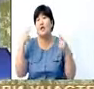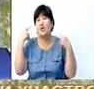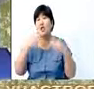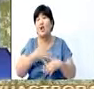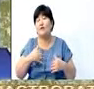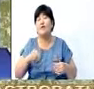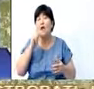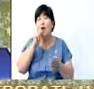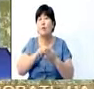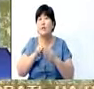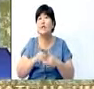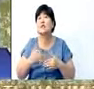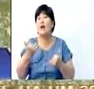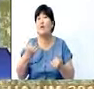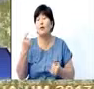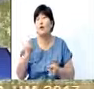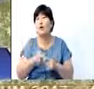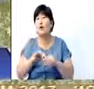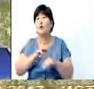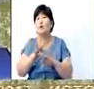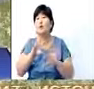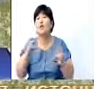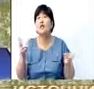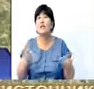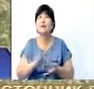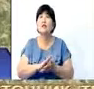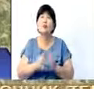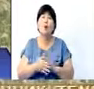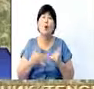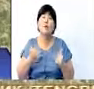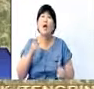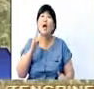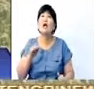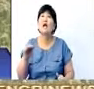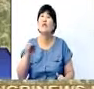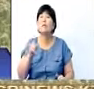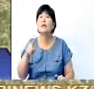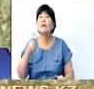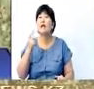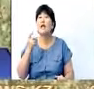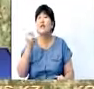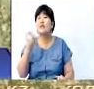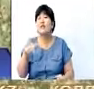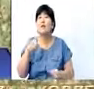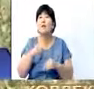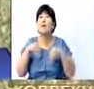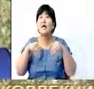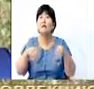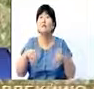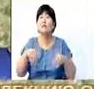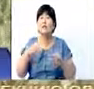животноводство, птицеводство, так как созданы все необходимые условия. Кайрат Джапаров – один из 12 первых